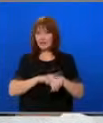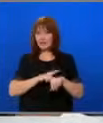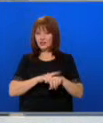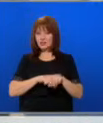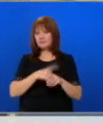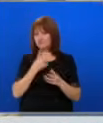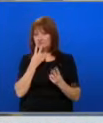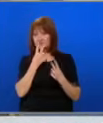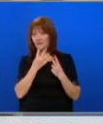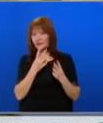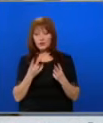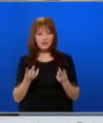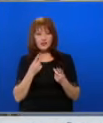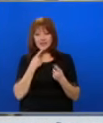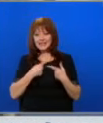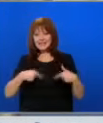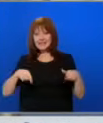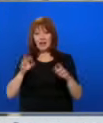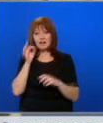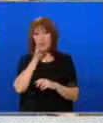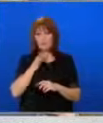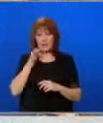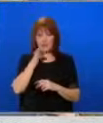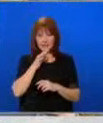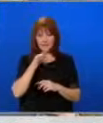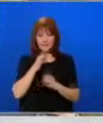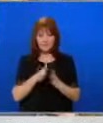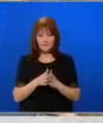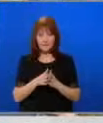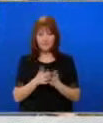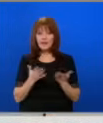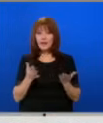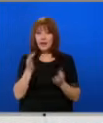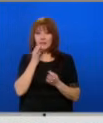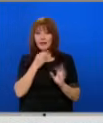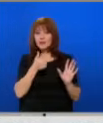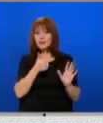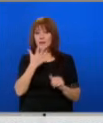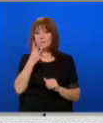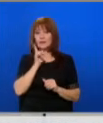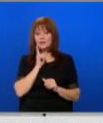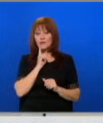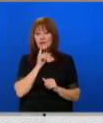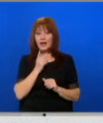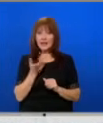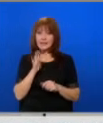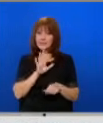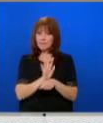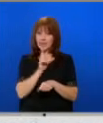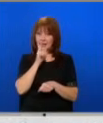с просто око се виждаше, че залата е доста празна. 65, няма кворум.